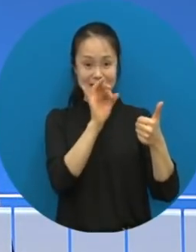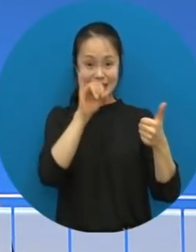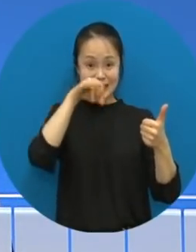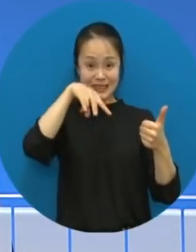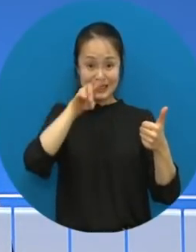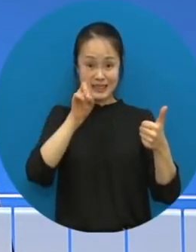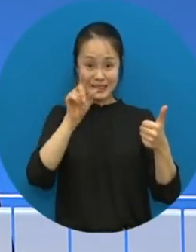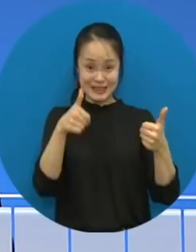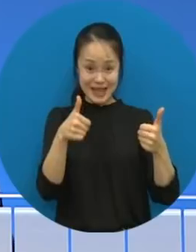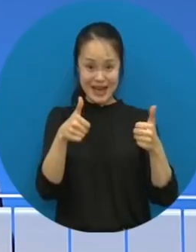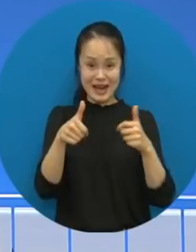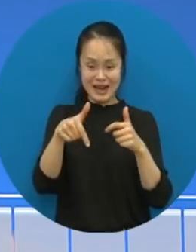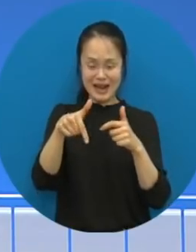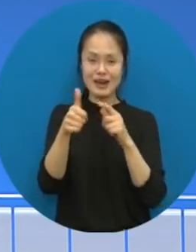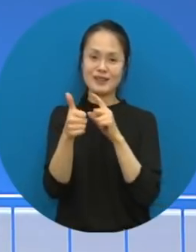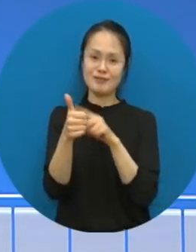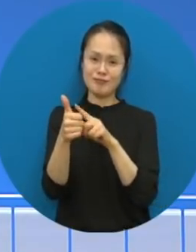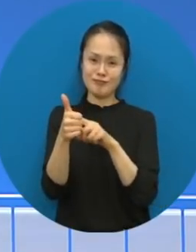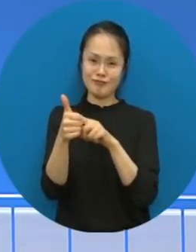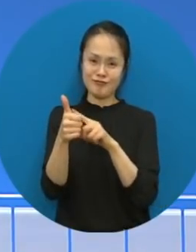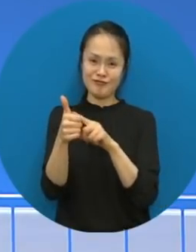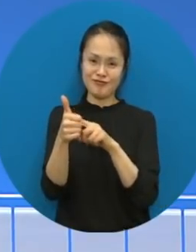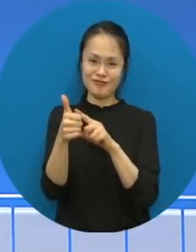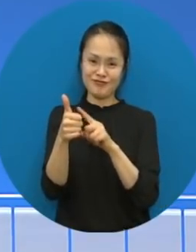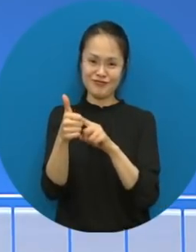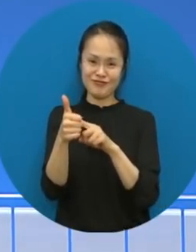힘이 없어갖고 뭐예요? 장작을 이삭이 맸어요.